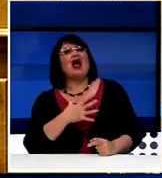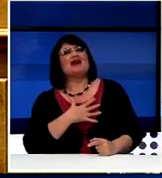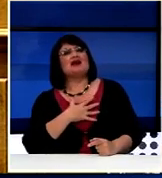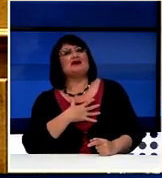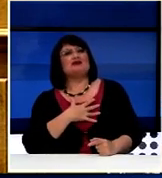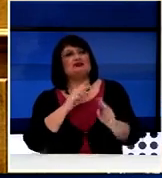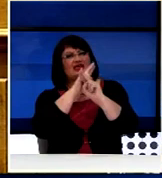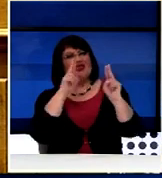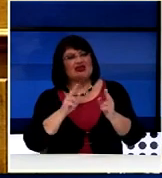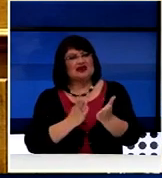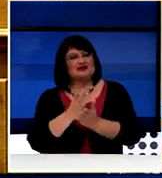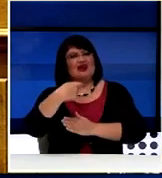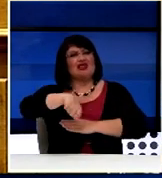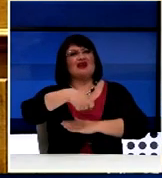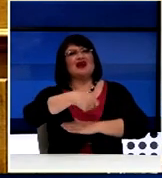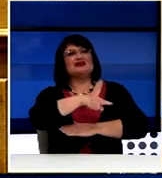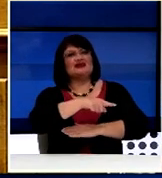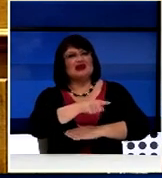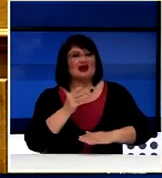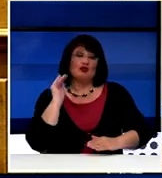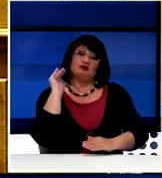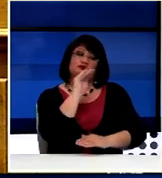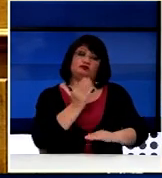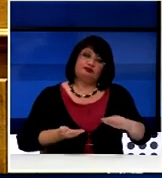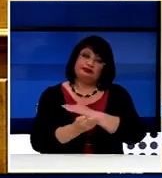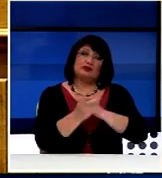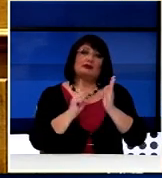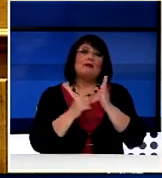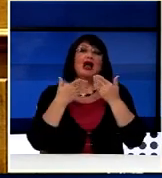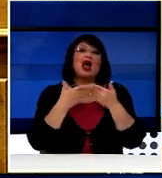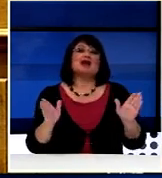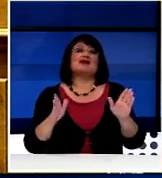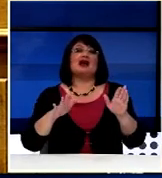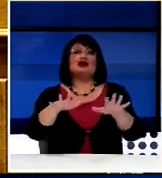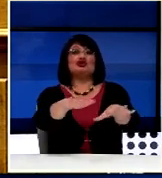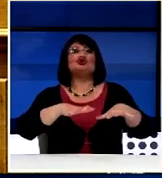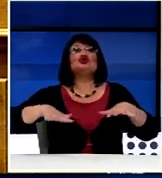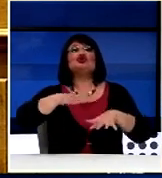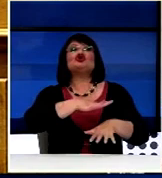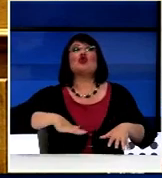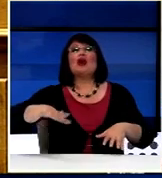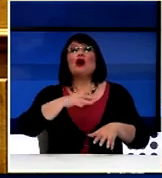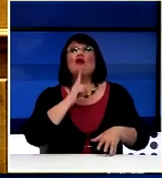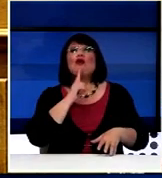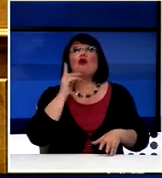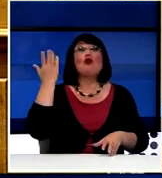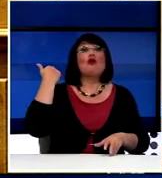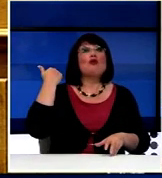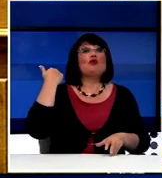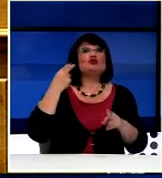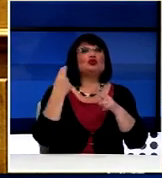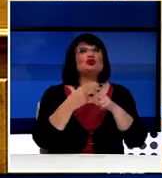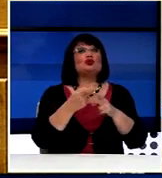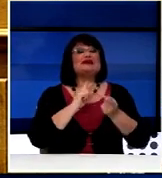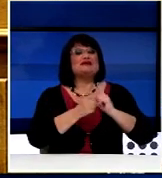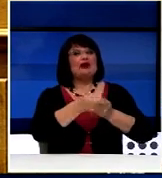επιθυμούμε, θα πρέπει να μιλήσετε ανοιχτά στον ελληνικό λαό, όπως εμείς μιλήσαμε ανοιχτά σε μια ιστορική συμφωνία αυτή των